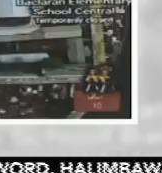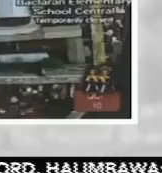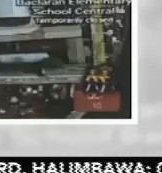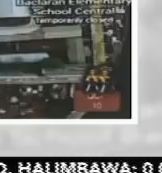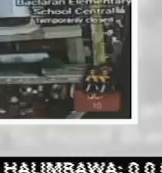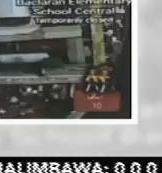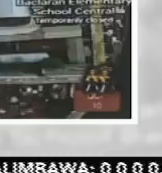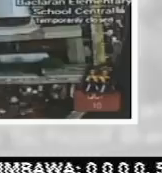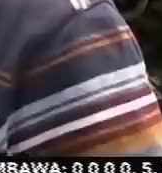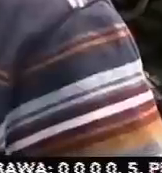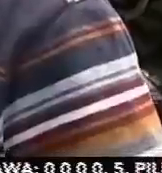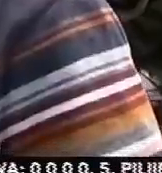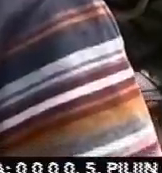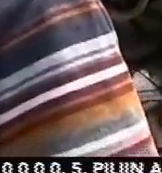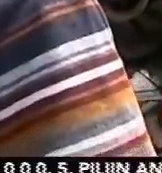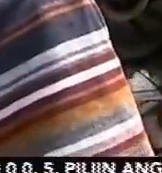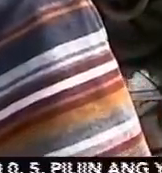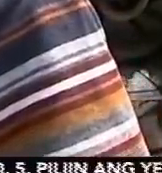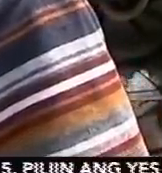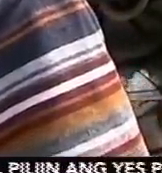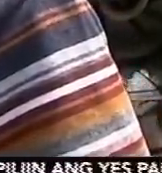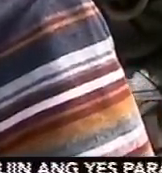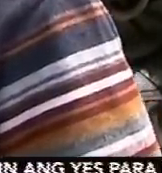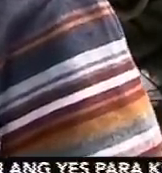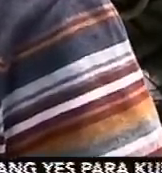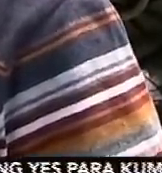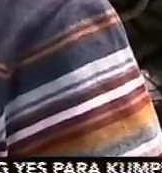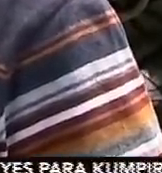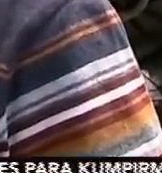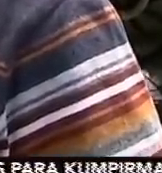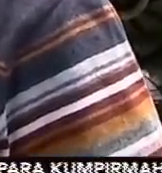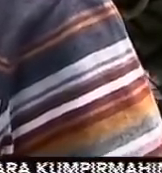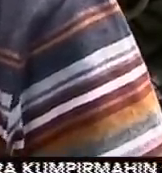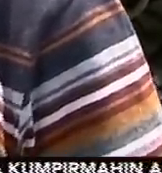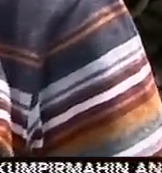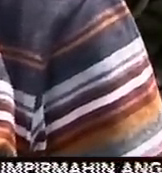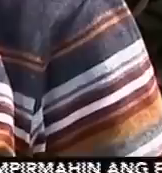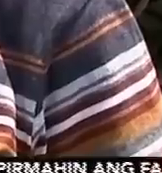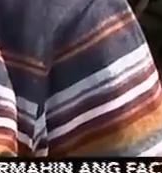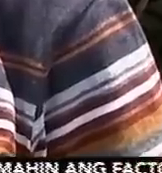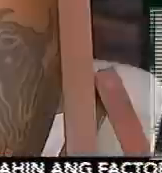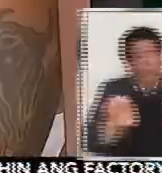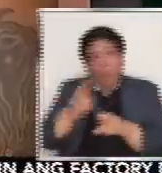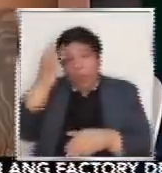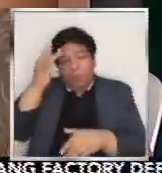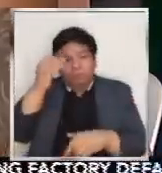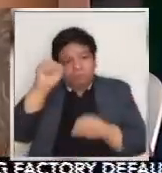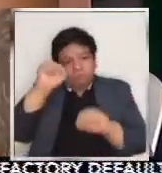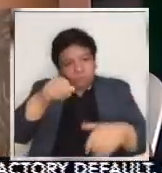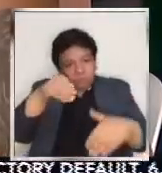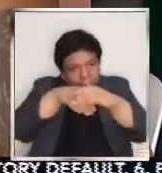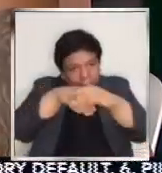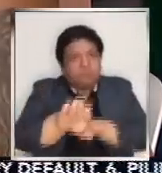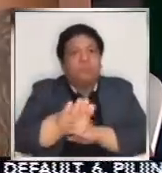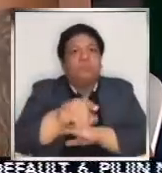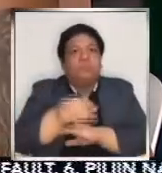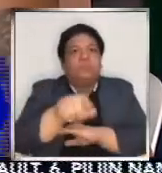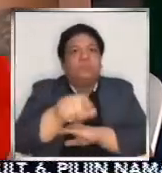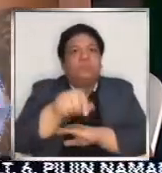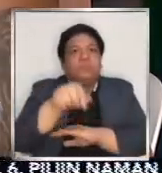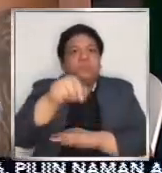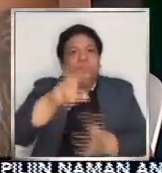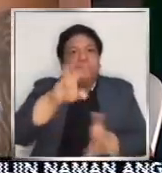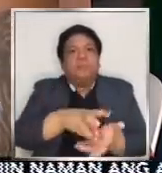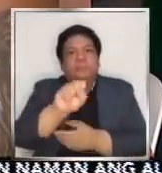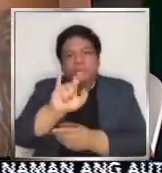pang kalsada. Kinakailangan din natin isara kasi entry point po siya papuntang looban. Pabor po sa amin yon para mawala na